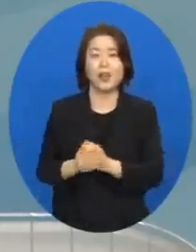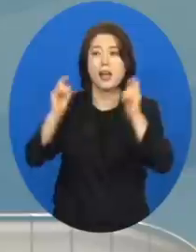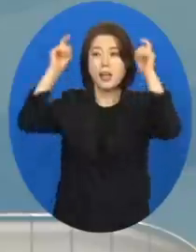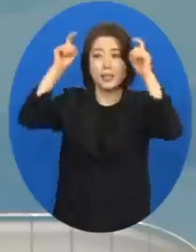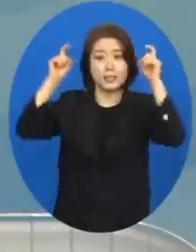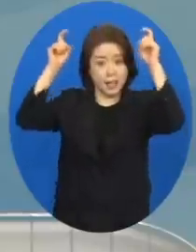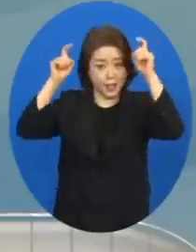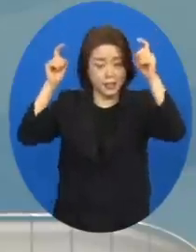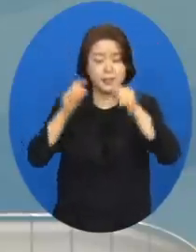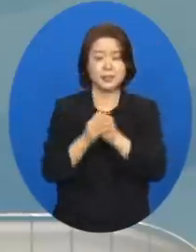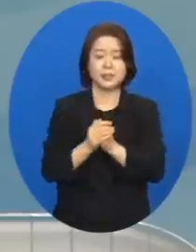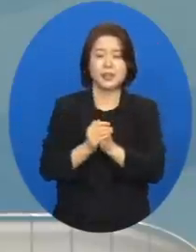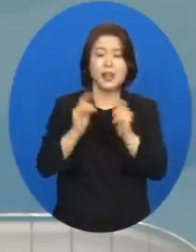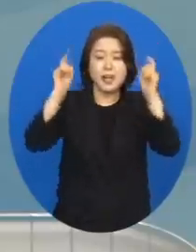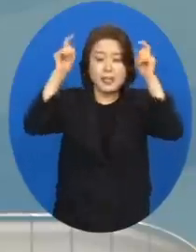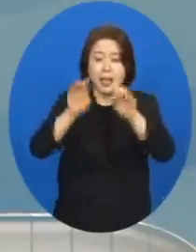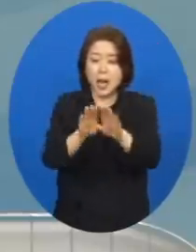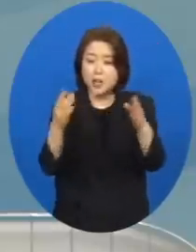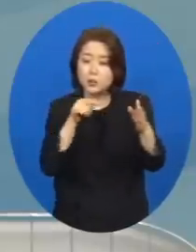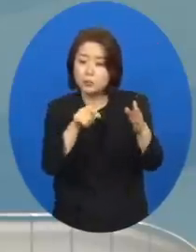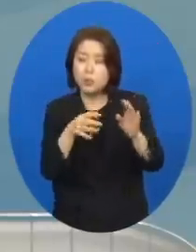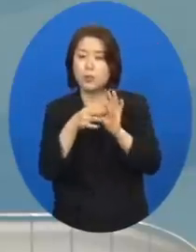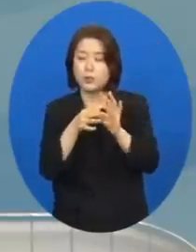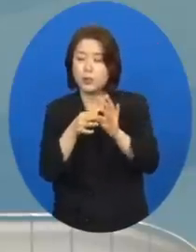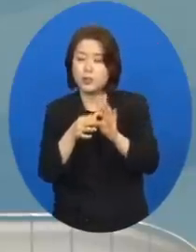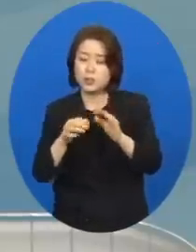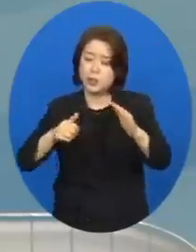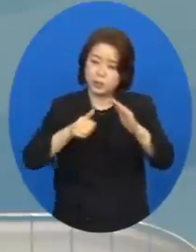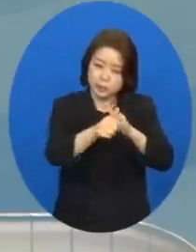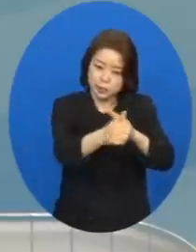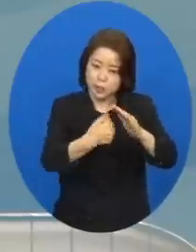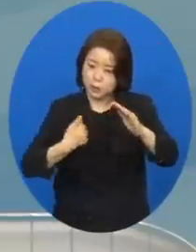양의 문을 통하여 들어가고 나온다는 거죠.